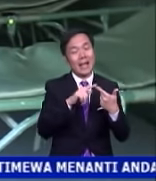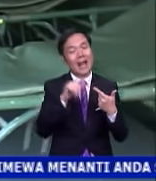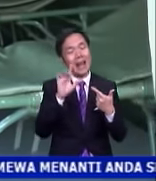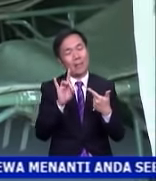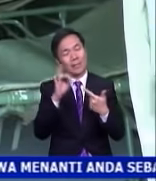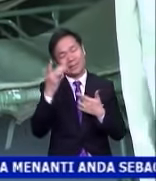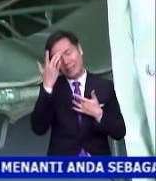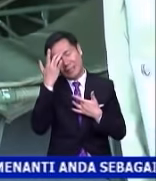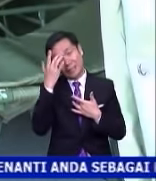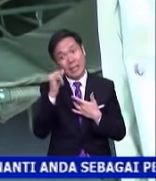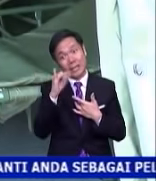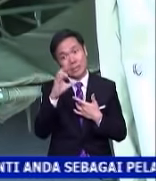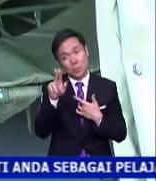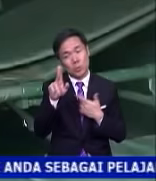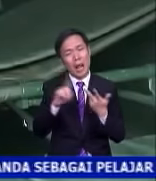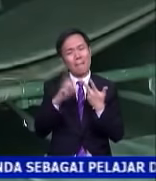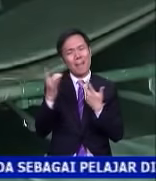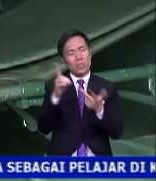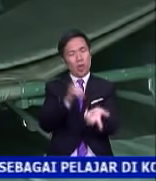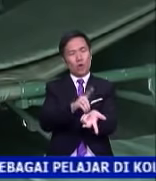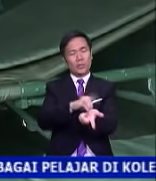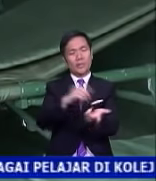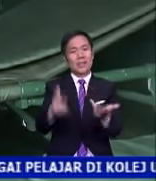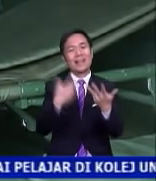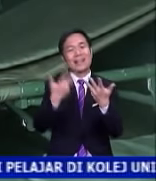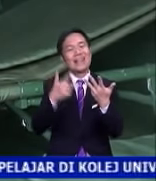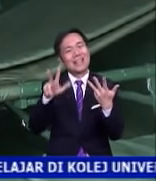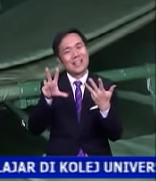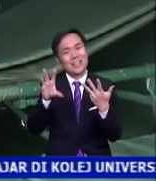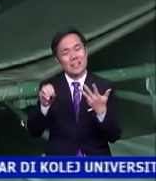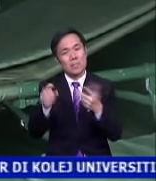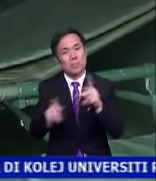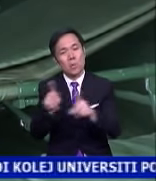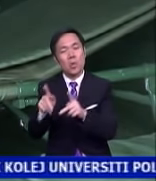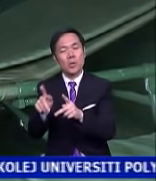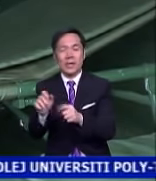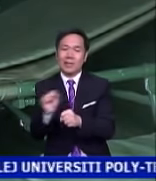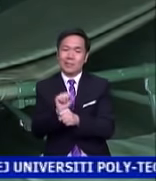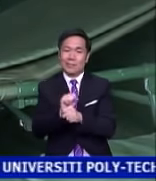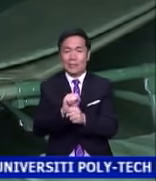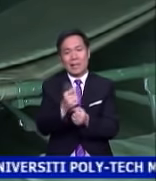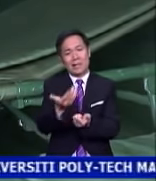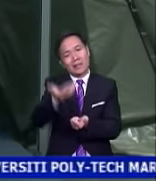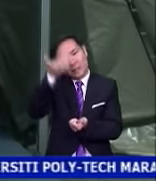8 doktor termasuk pakar perubatan dan 30 anggota paramedik.